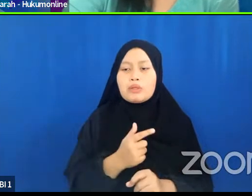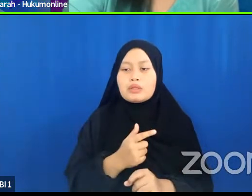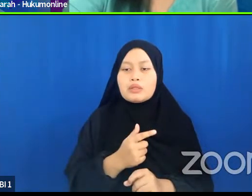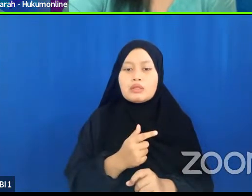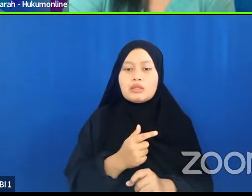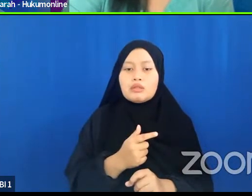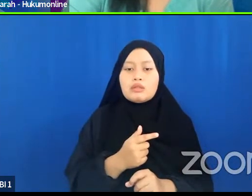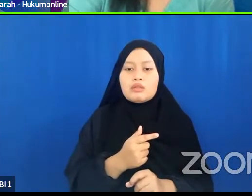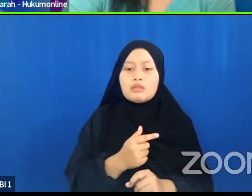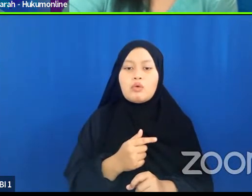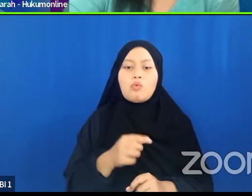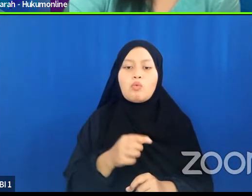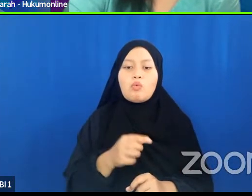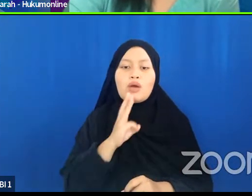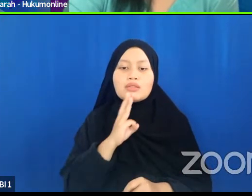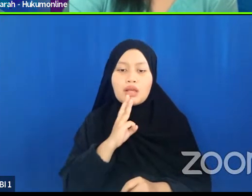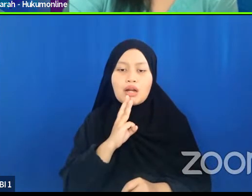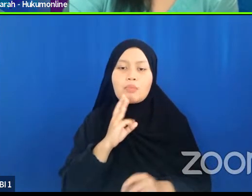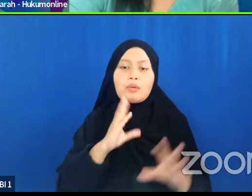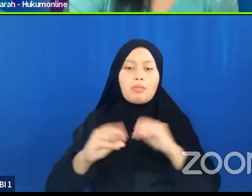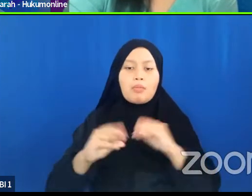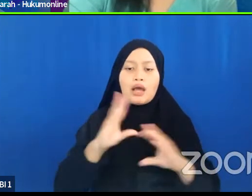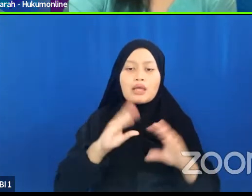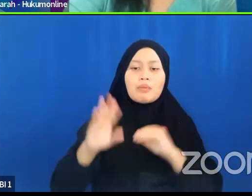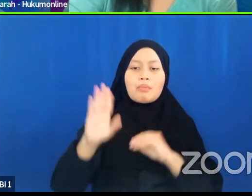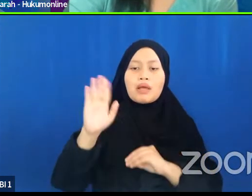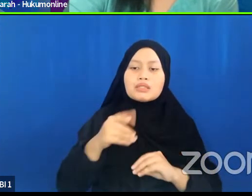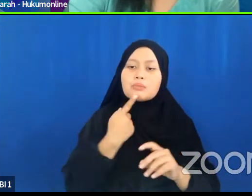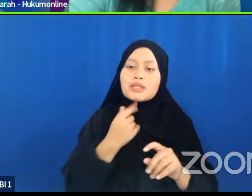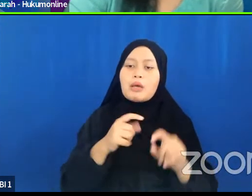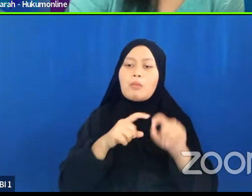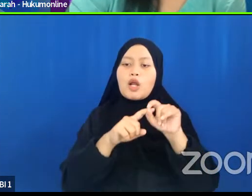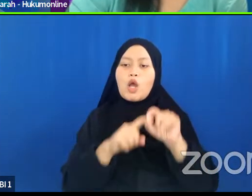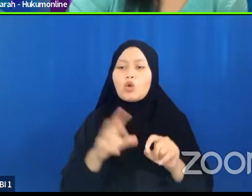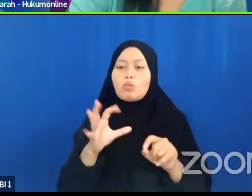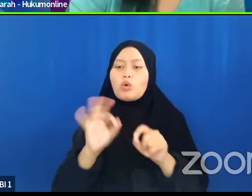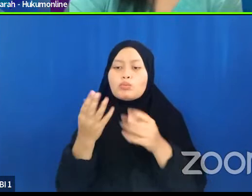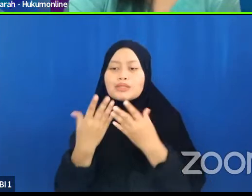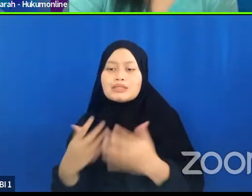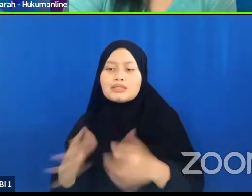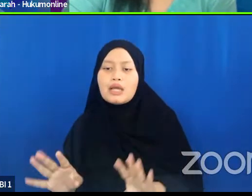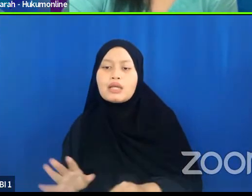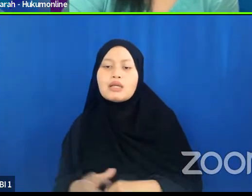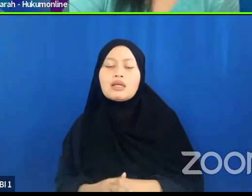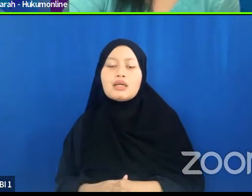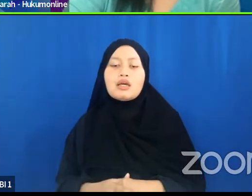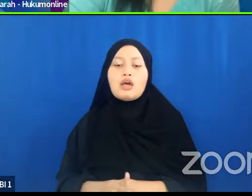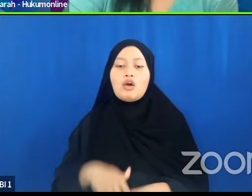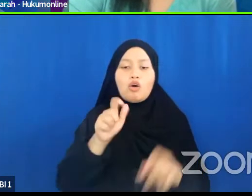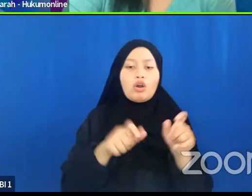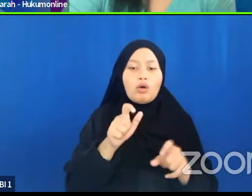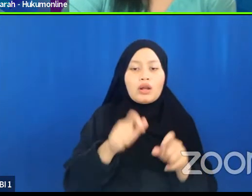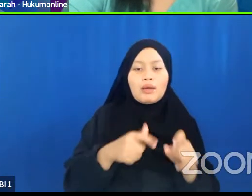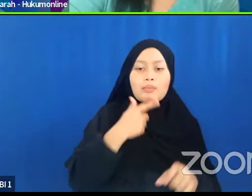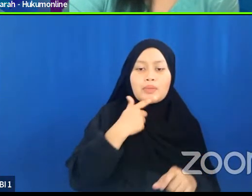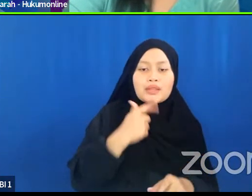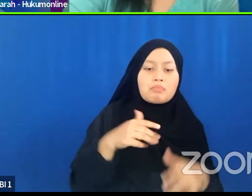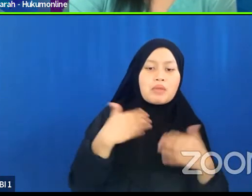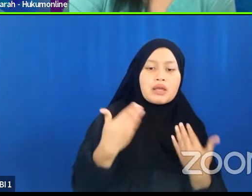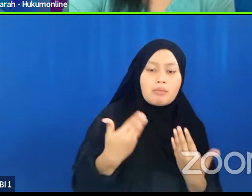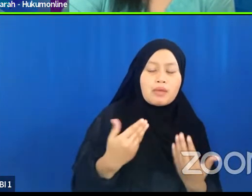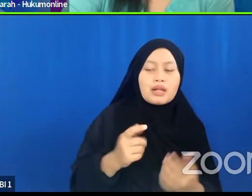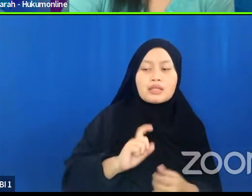sangat wajar pembahasannya terkatung-katung Apa yang harus dilakukan oleh para stakeholders agar DPR bisa mempercepat